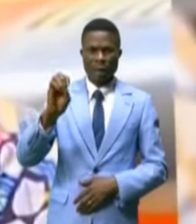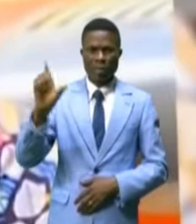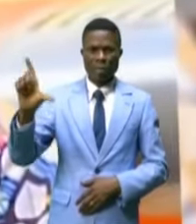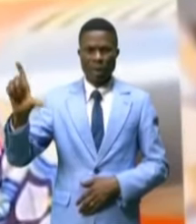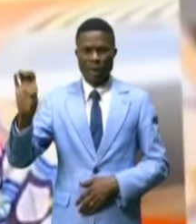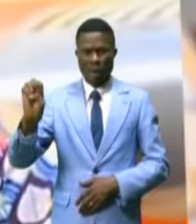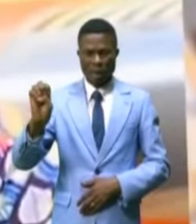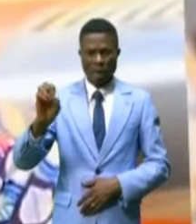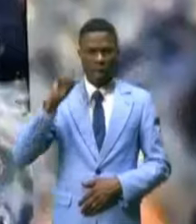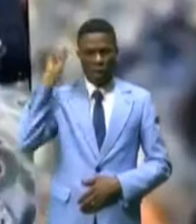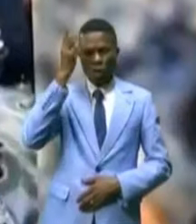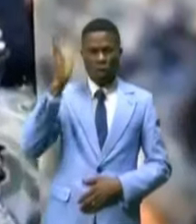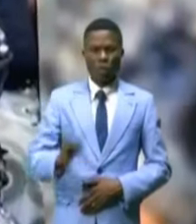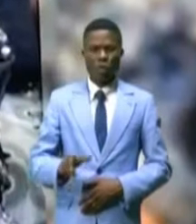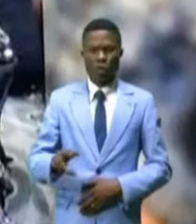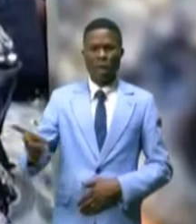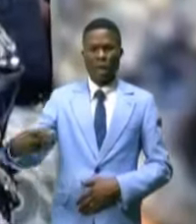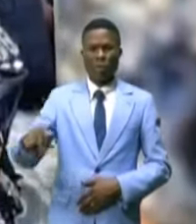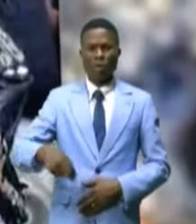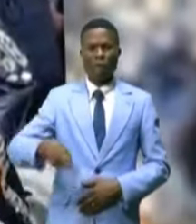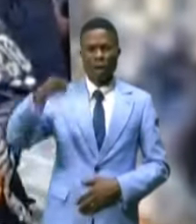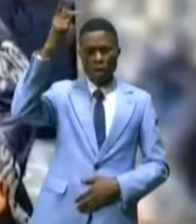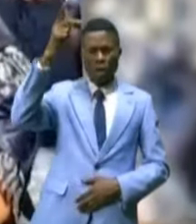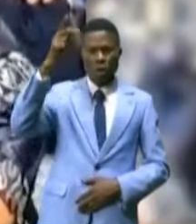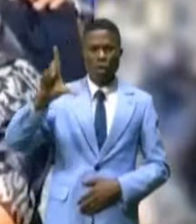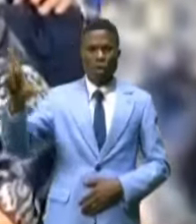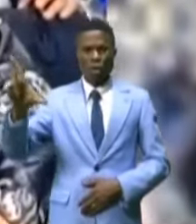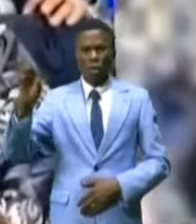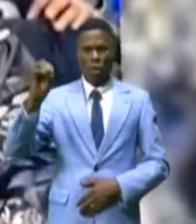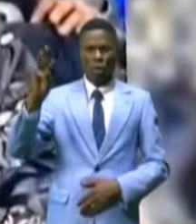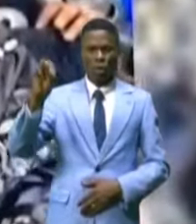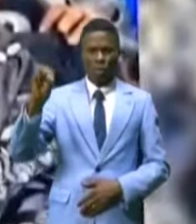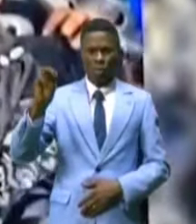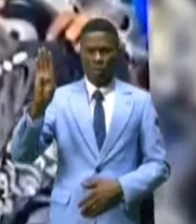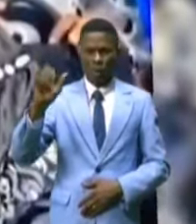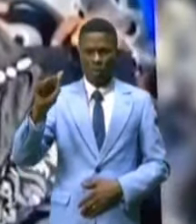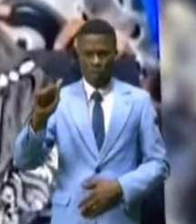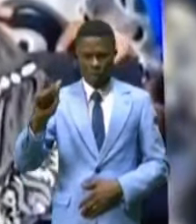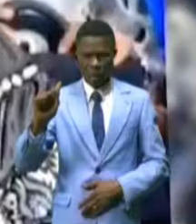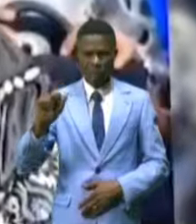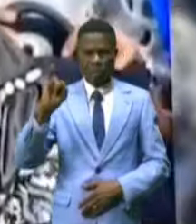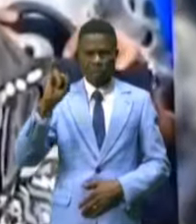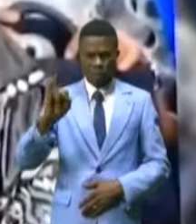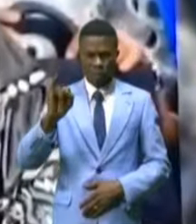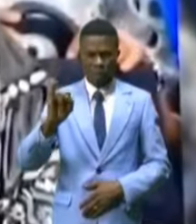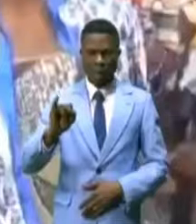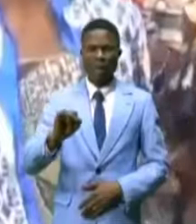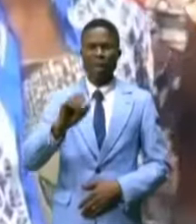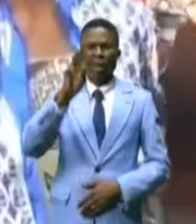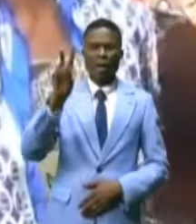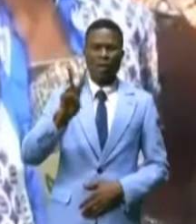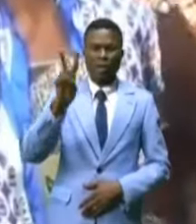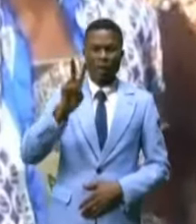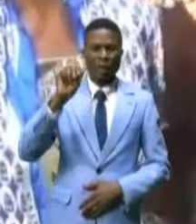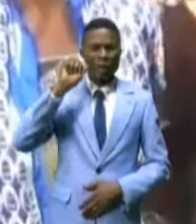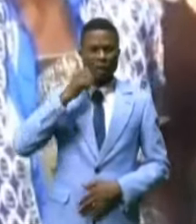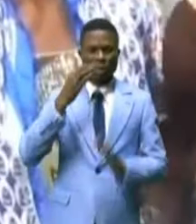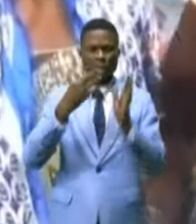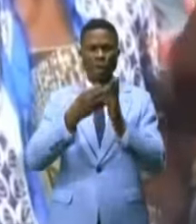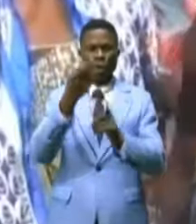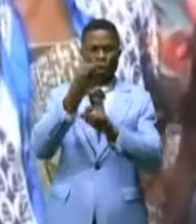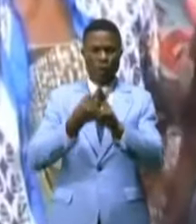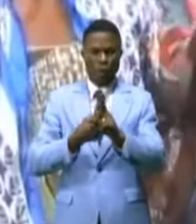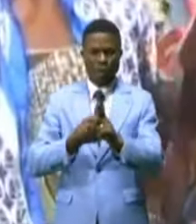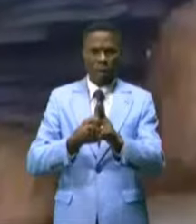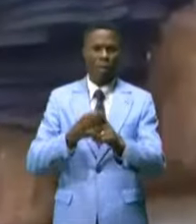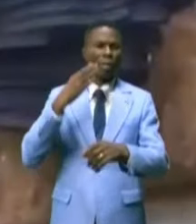du Haut-Lomami et présidente nationale du club Bundwe, a ce mardi 5 mars 2024, en prévision de la journée mondiale de la